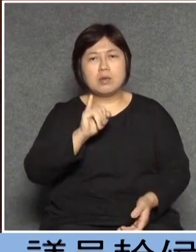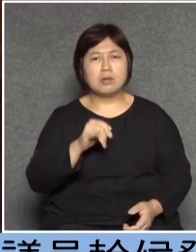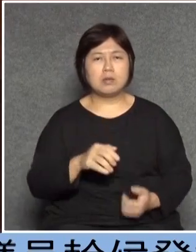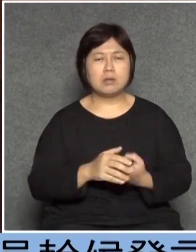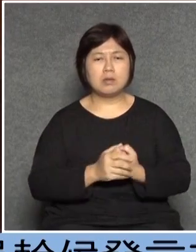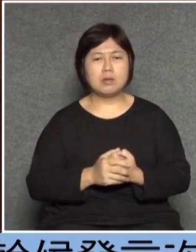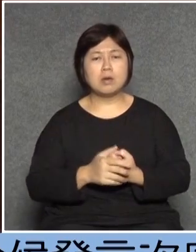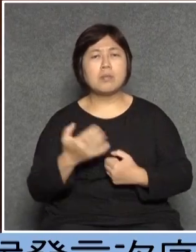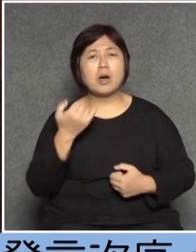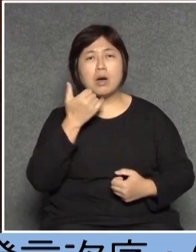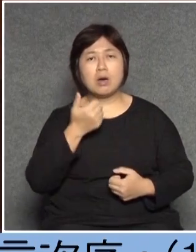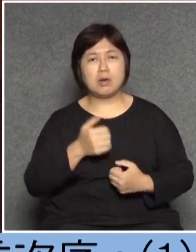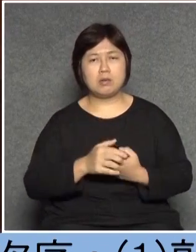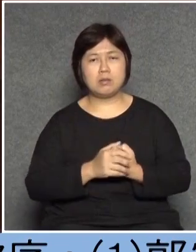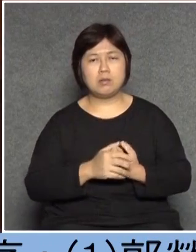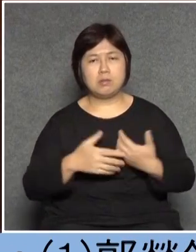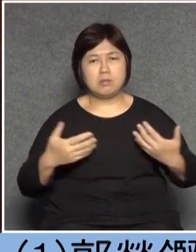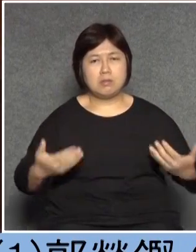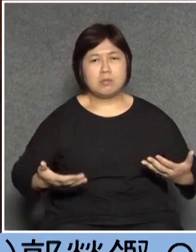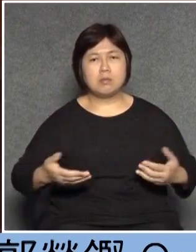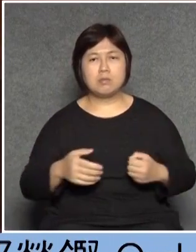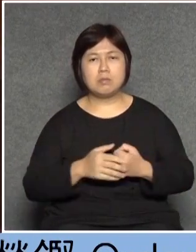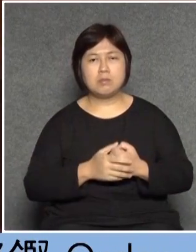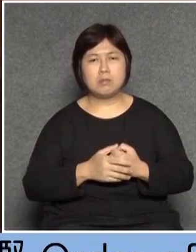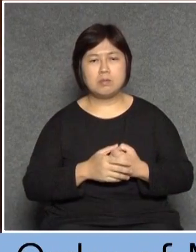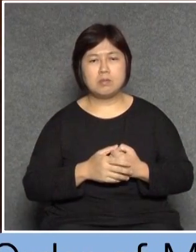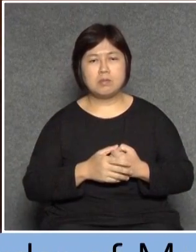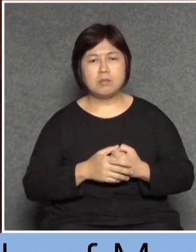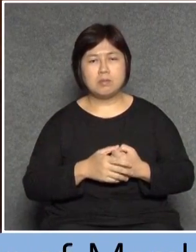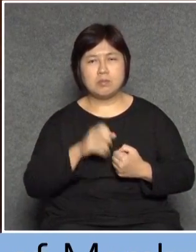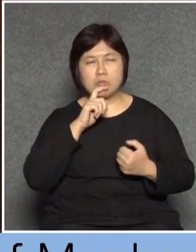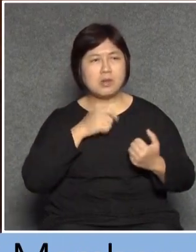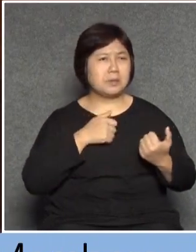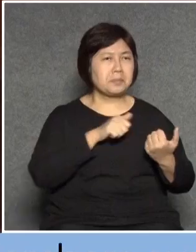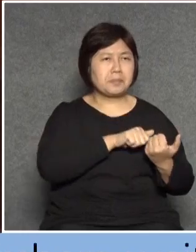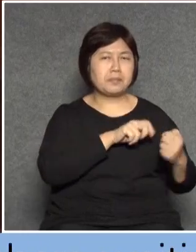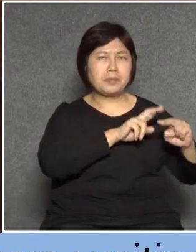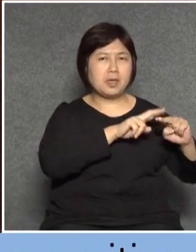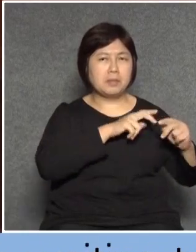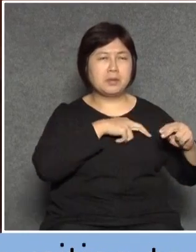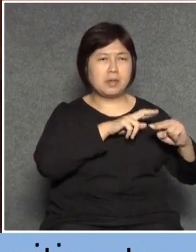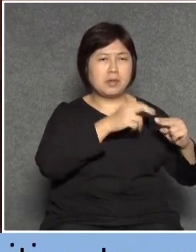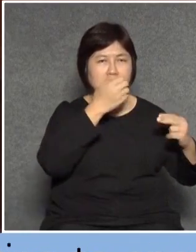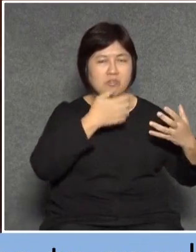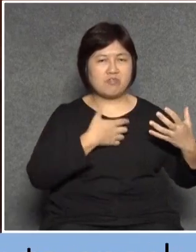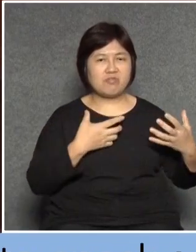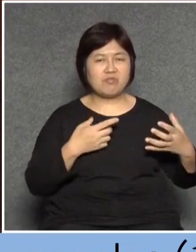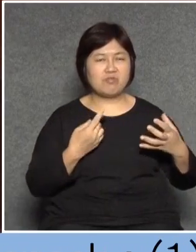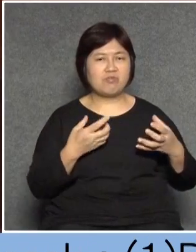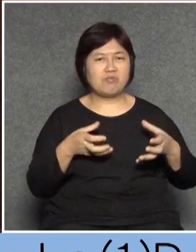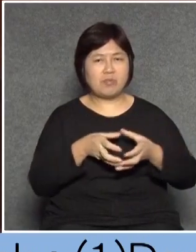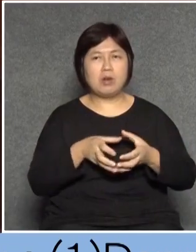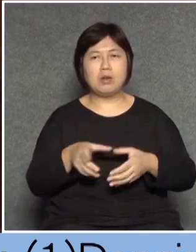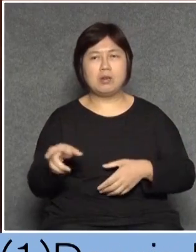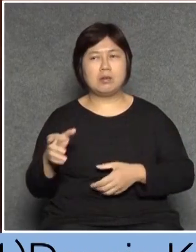啱唔啱？你而家喂成日講呢啲咁嘅所謂背靠中國、中港融合，你咪又係益咗呢啲友，